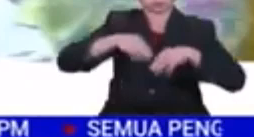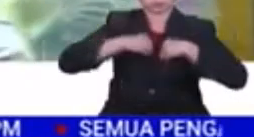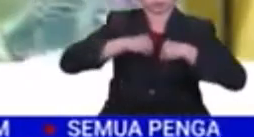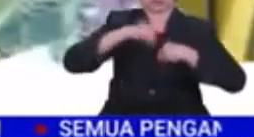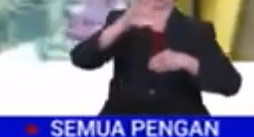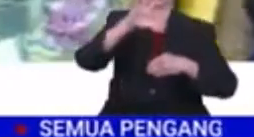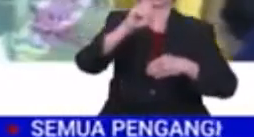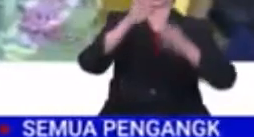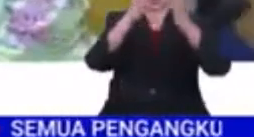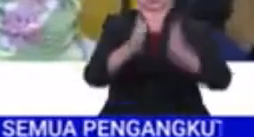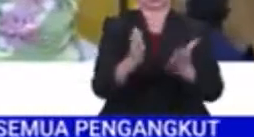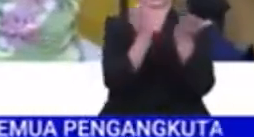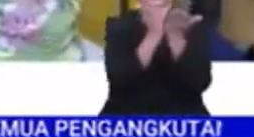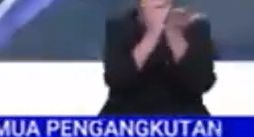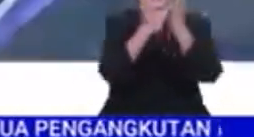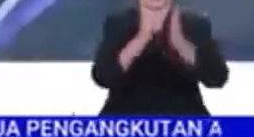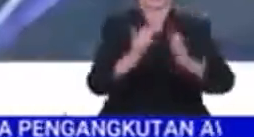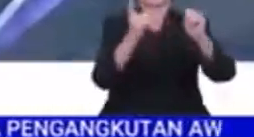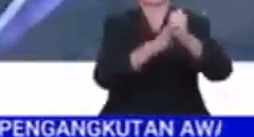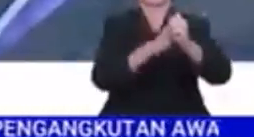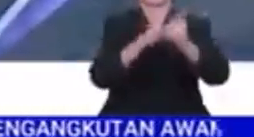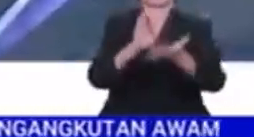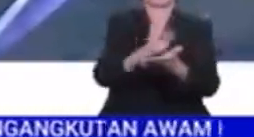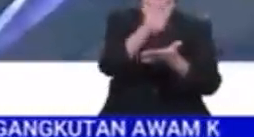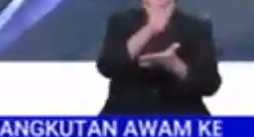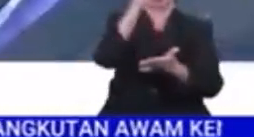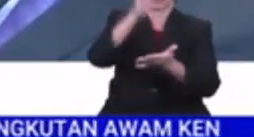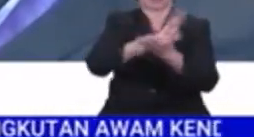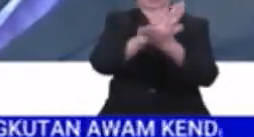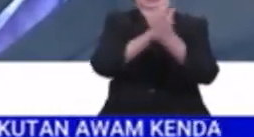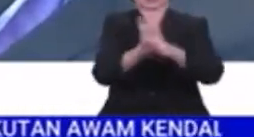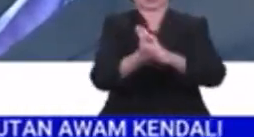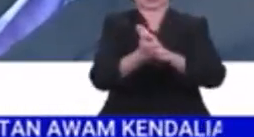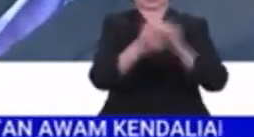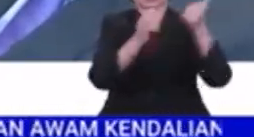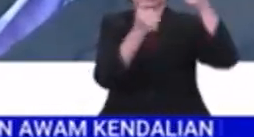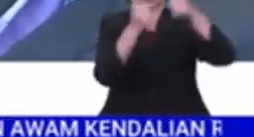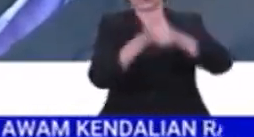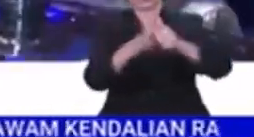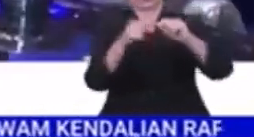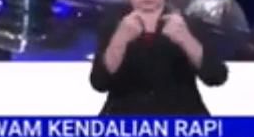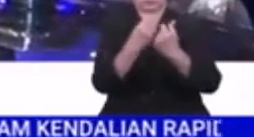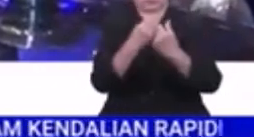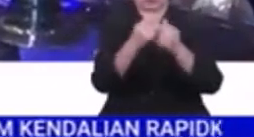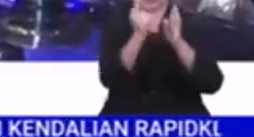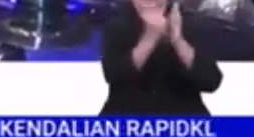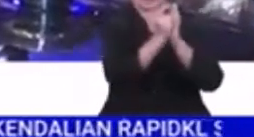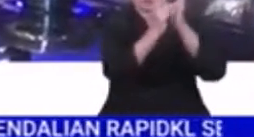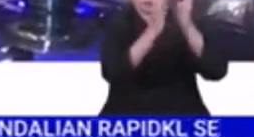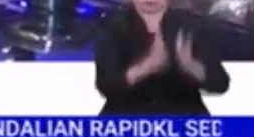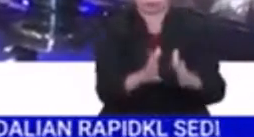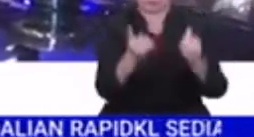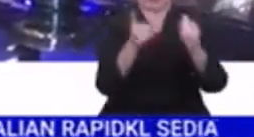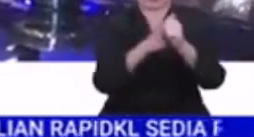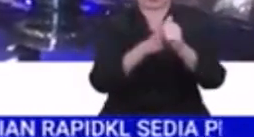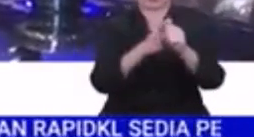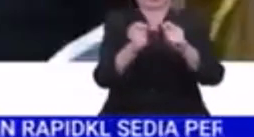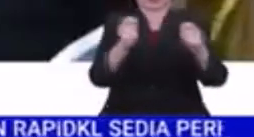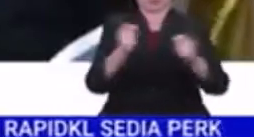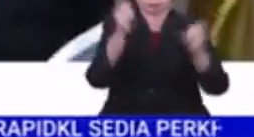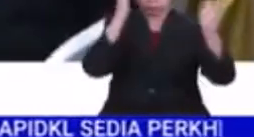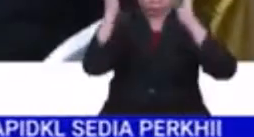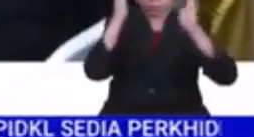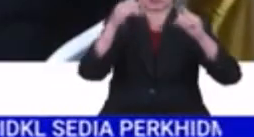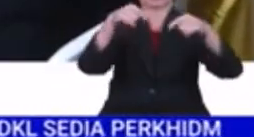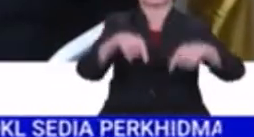50 orang pelajar pertama faculty yang bakal menjadi Perintis kVA defwang pertama tempatkan di